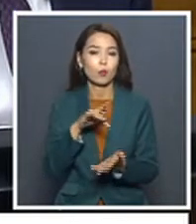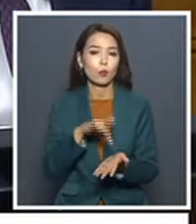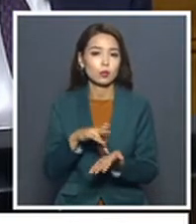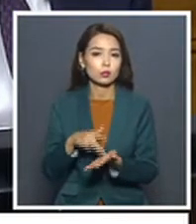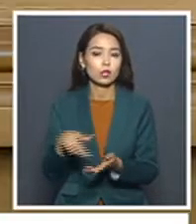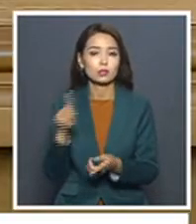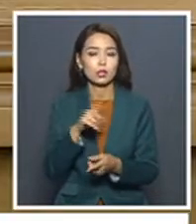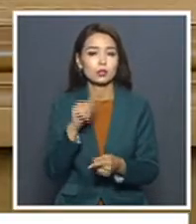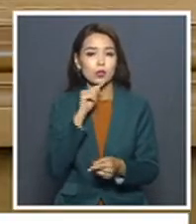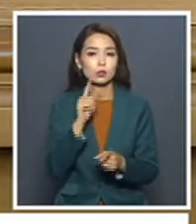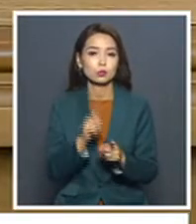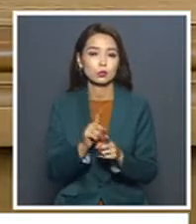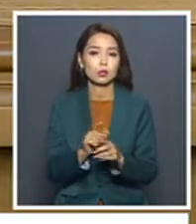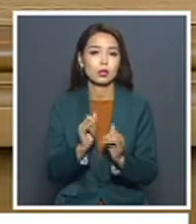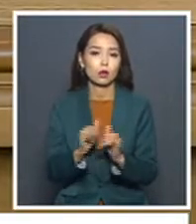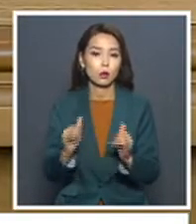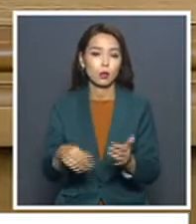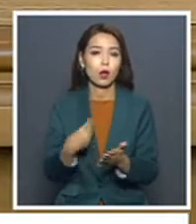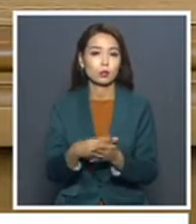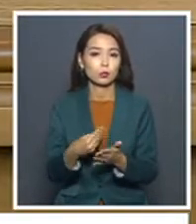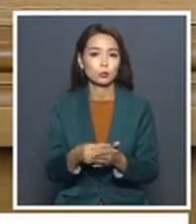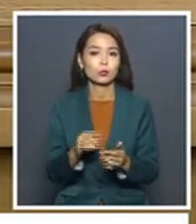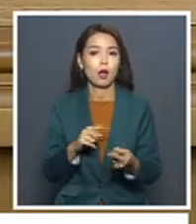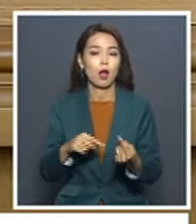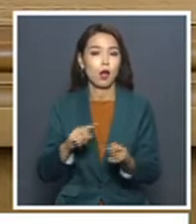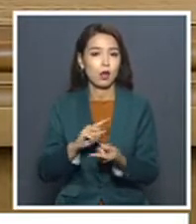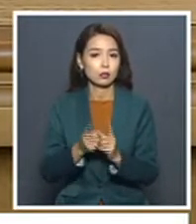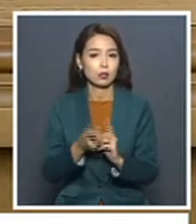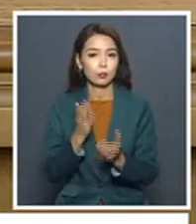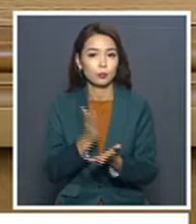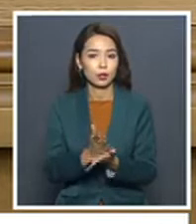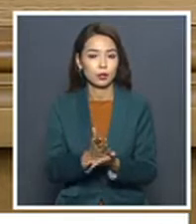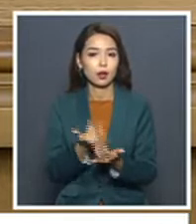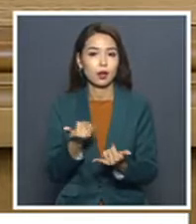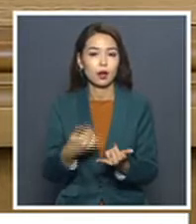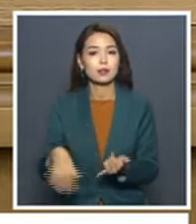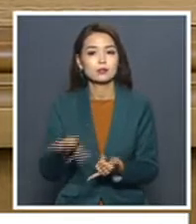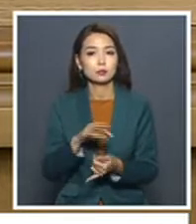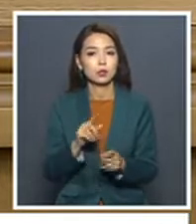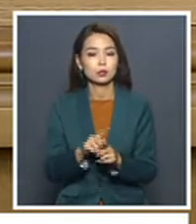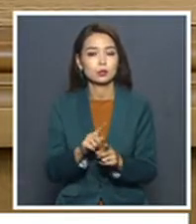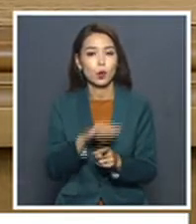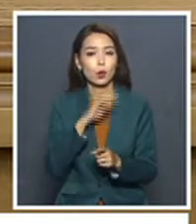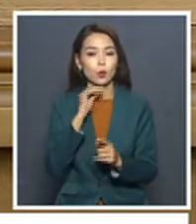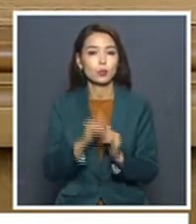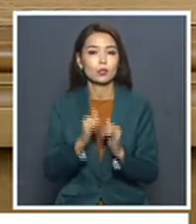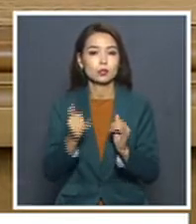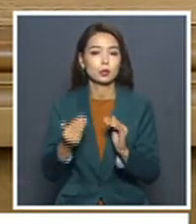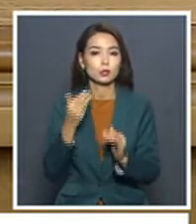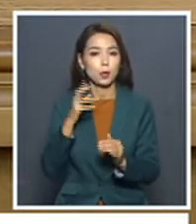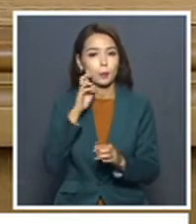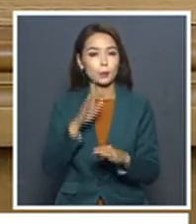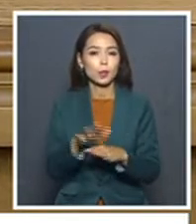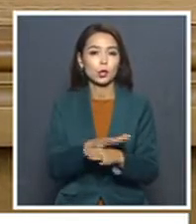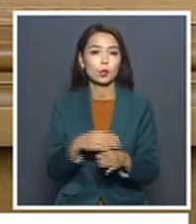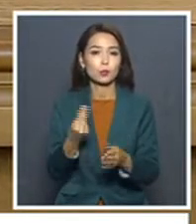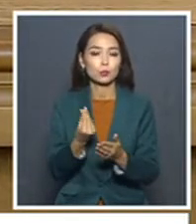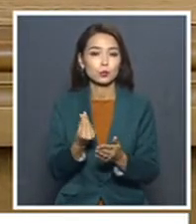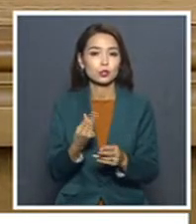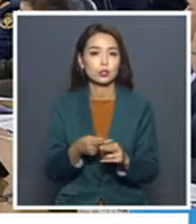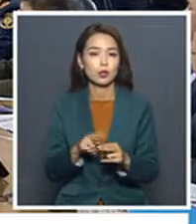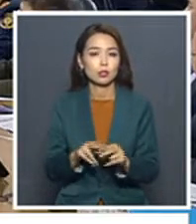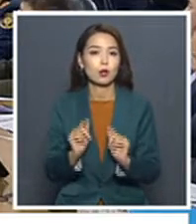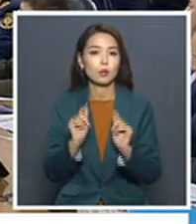бюджеттің донорына айналды. Шаһар ішкі жалпы өнімінің 1/5 мемлекеттік бюджетке түсетін